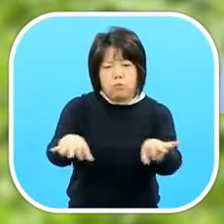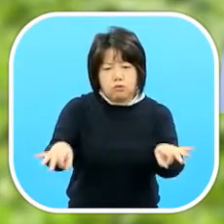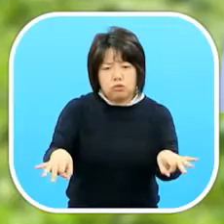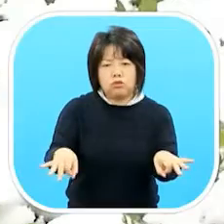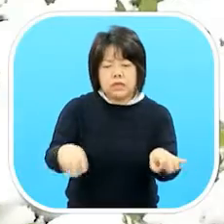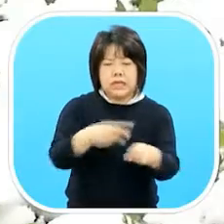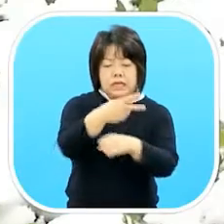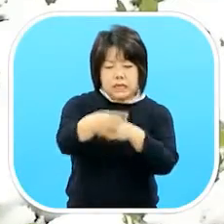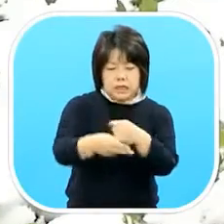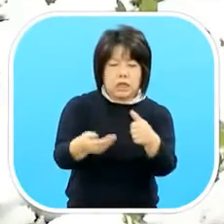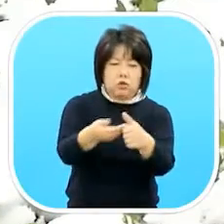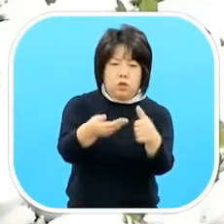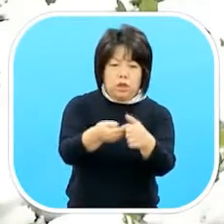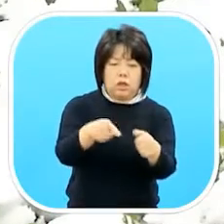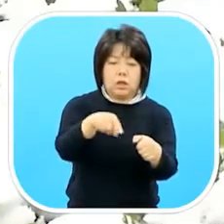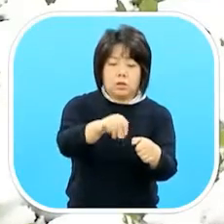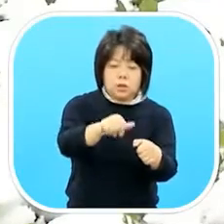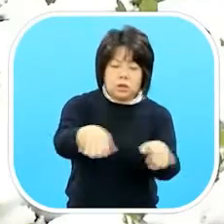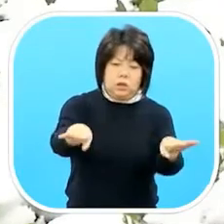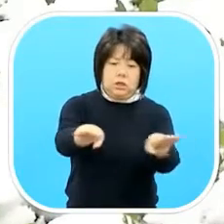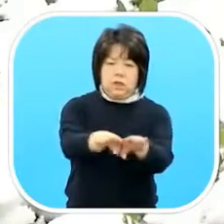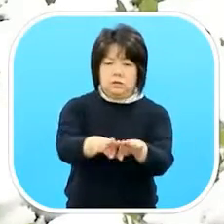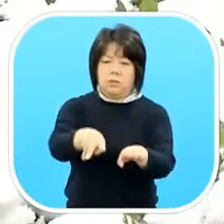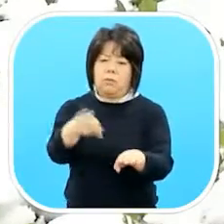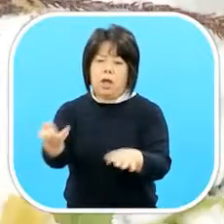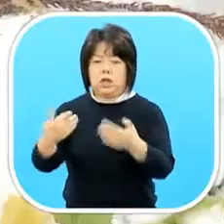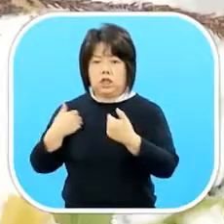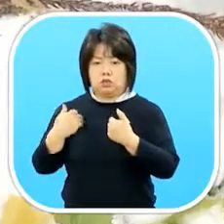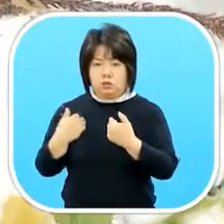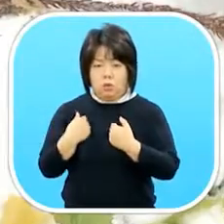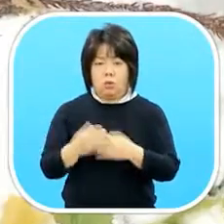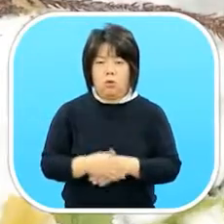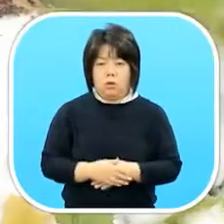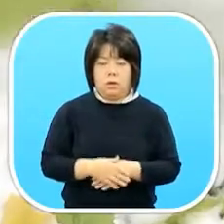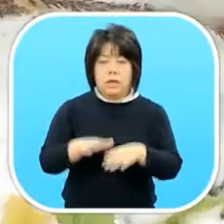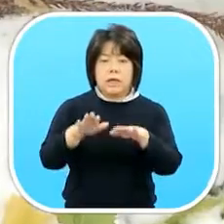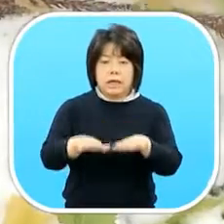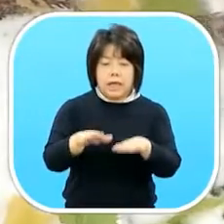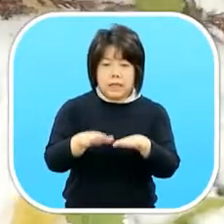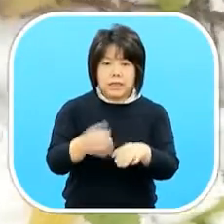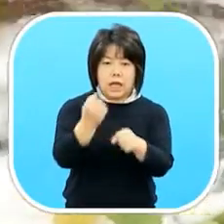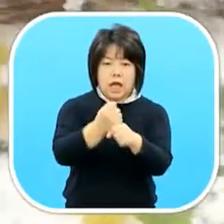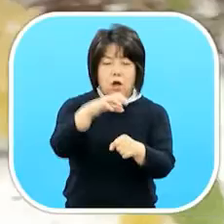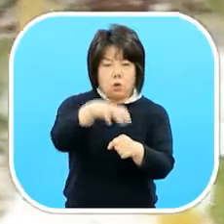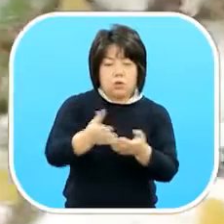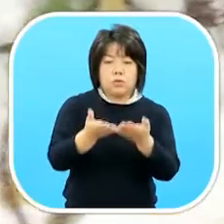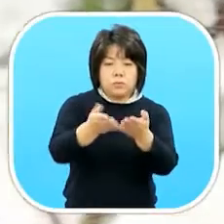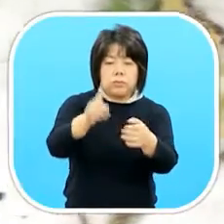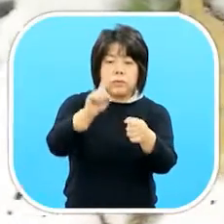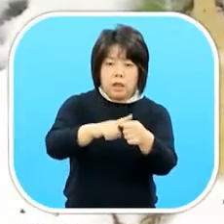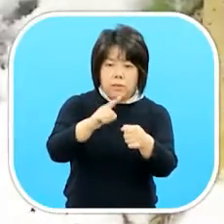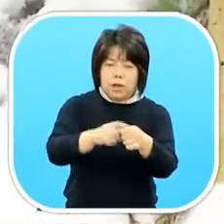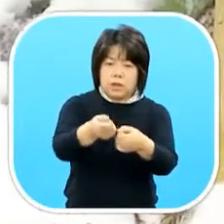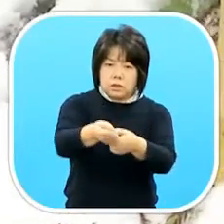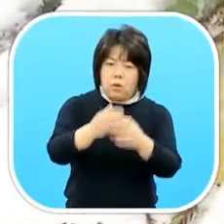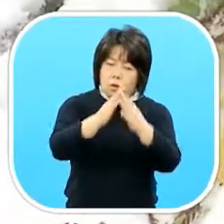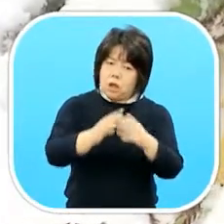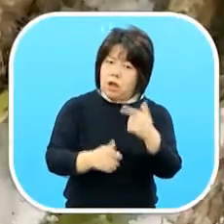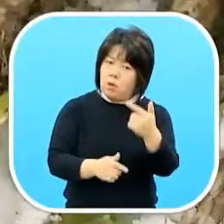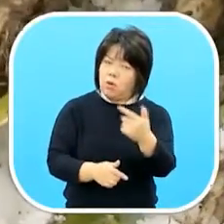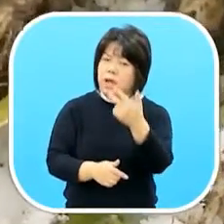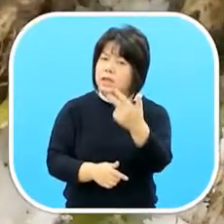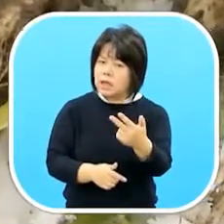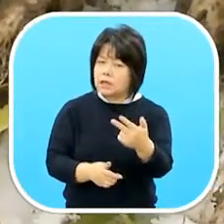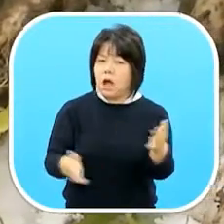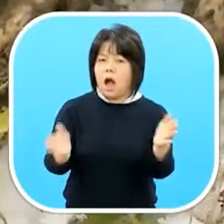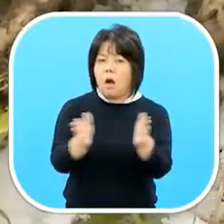てしまうので、2年作ると土地を休める必要があります。現在加工所用には6、7軒の農家